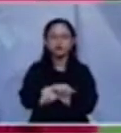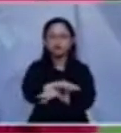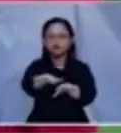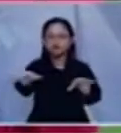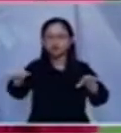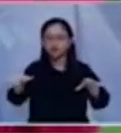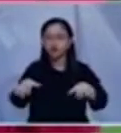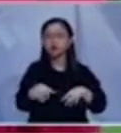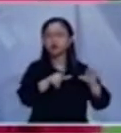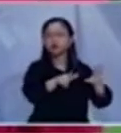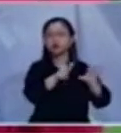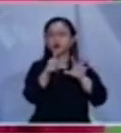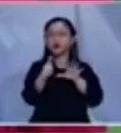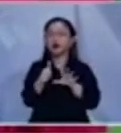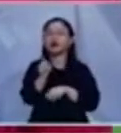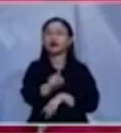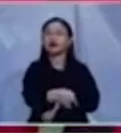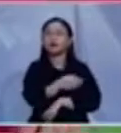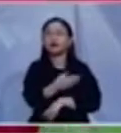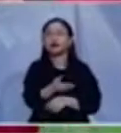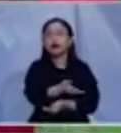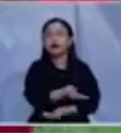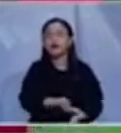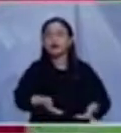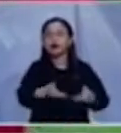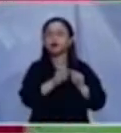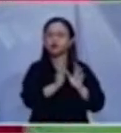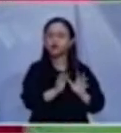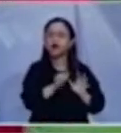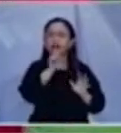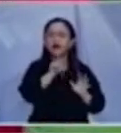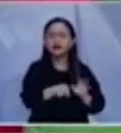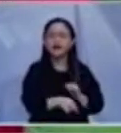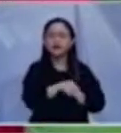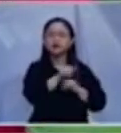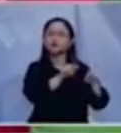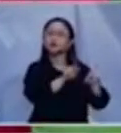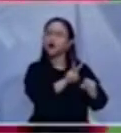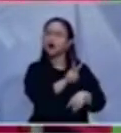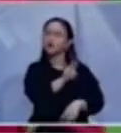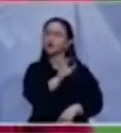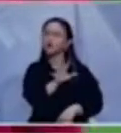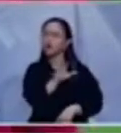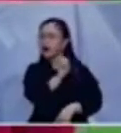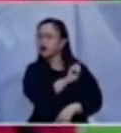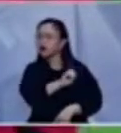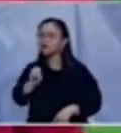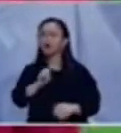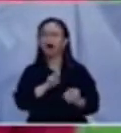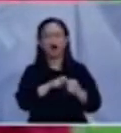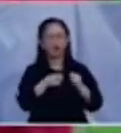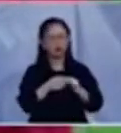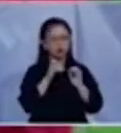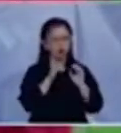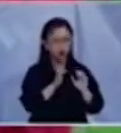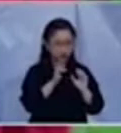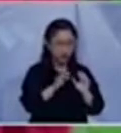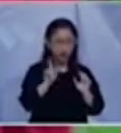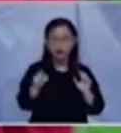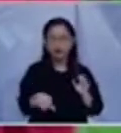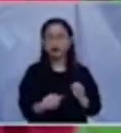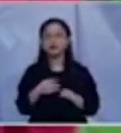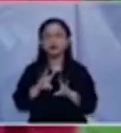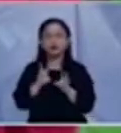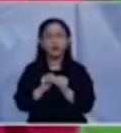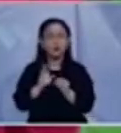76 diantaranya ini merupakan negara endemis dengan total ada lebih dari 25.000 kasus. Sementara untuk angka